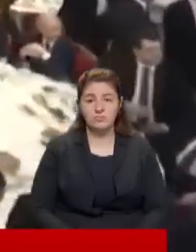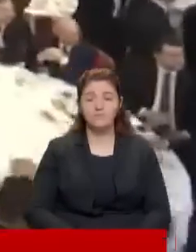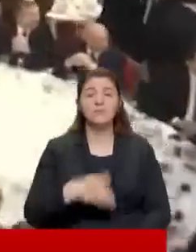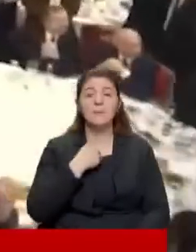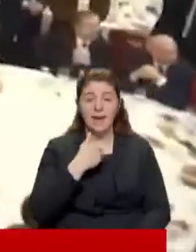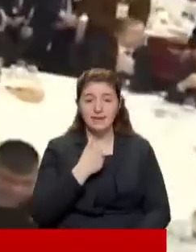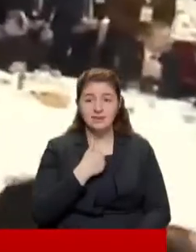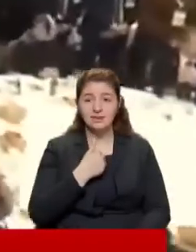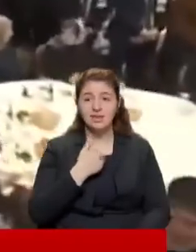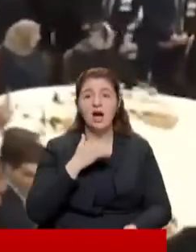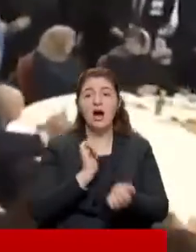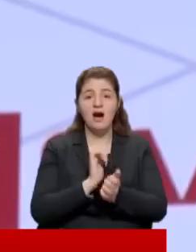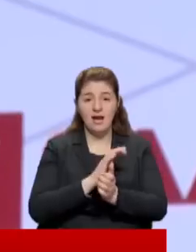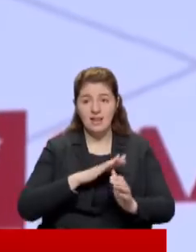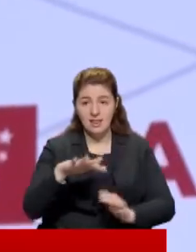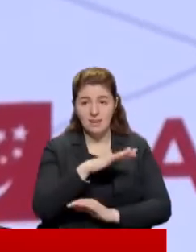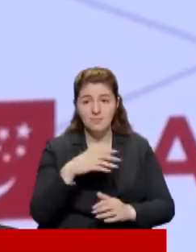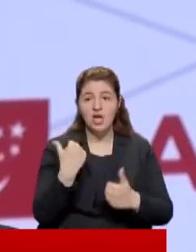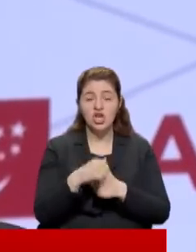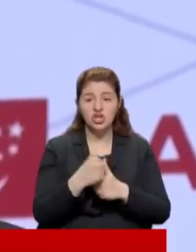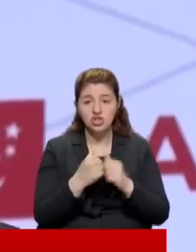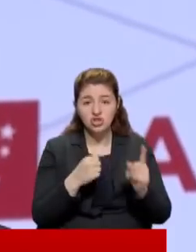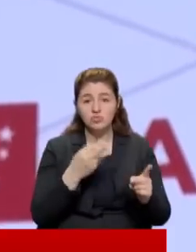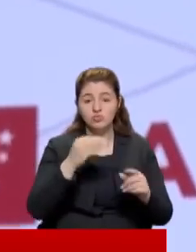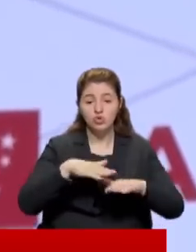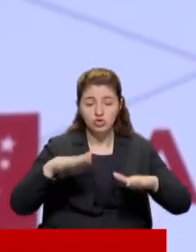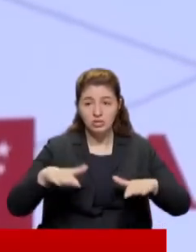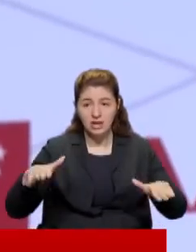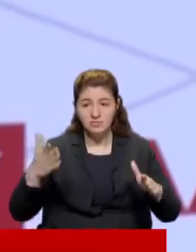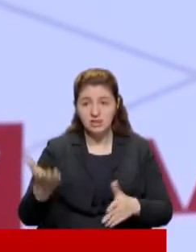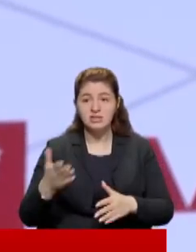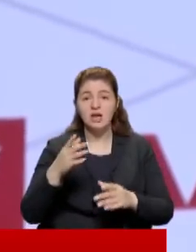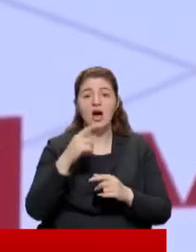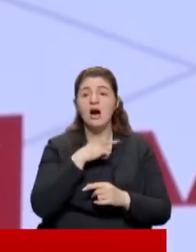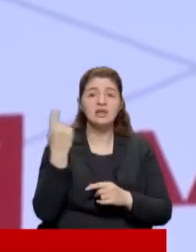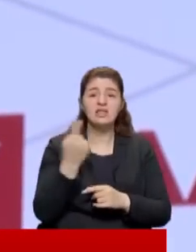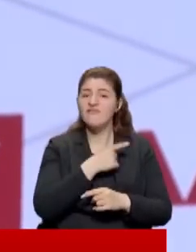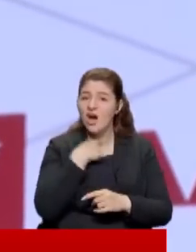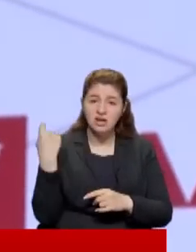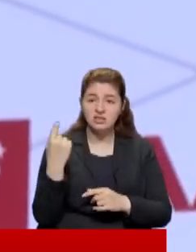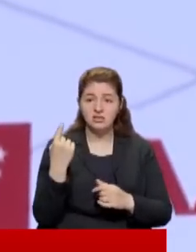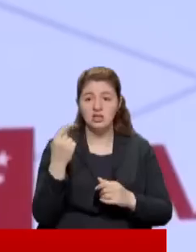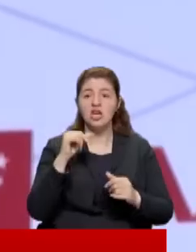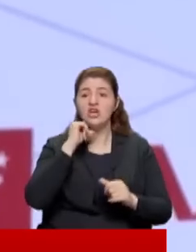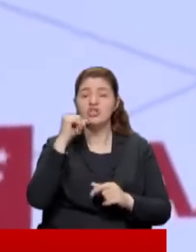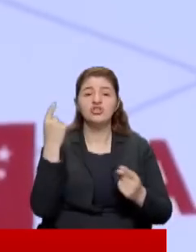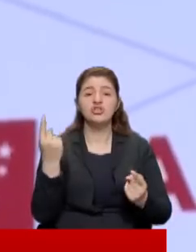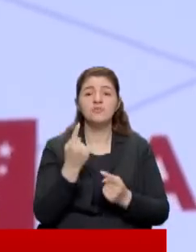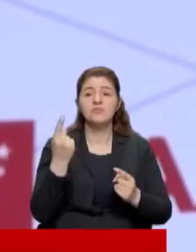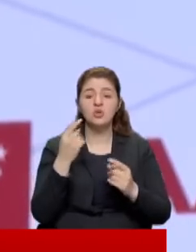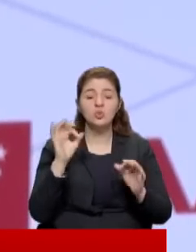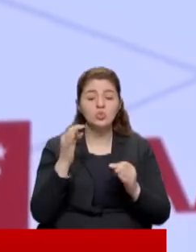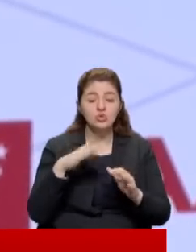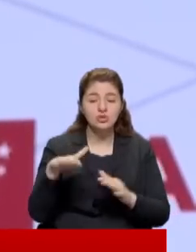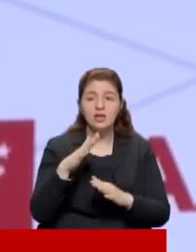Ben, ailem, eşim, çocuklarımız asla ve asla hiçbir